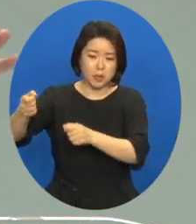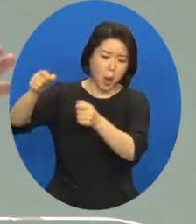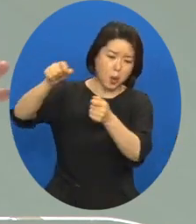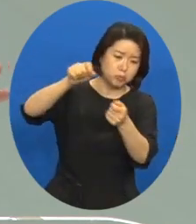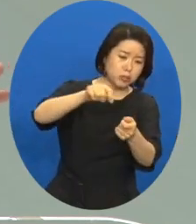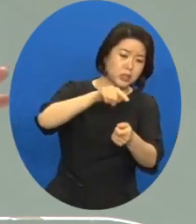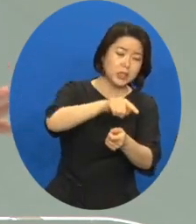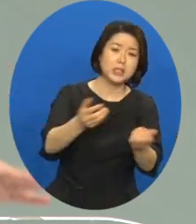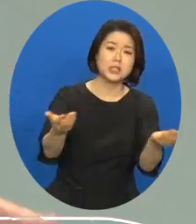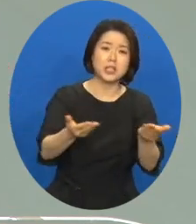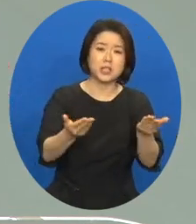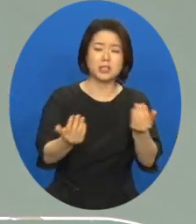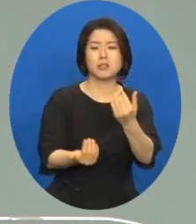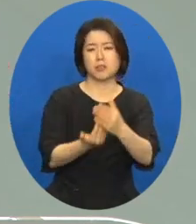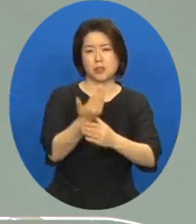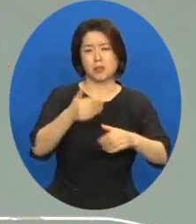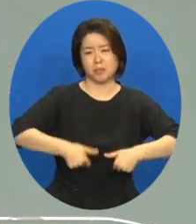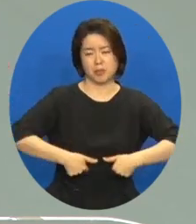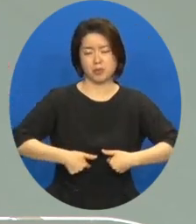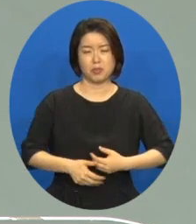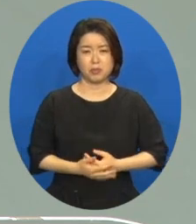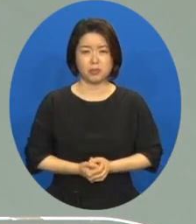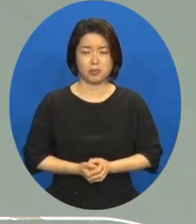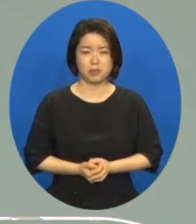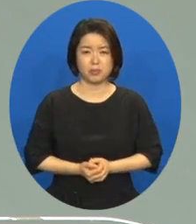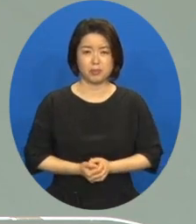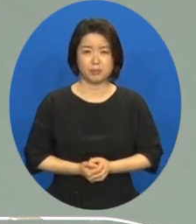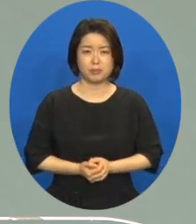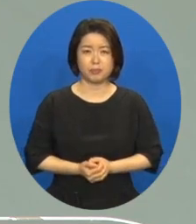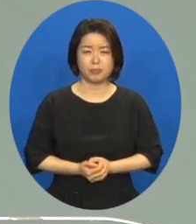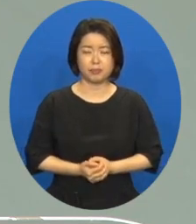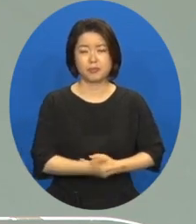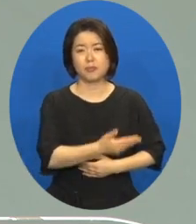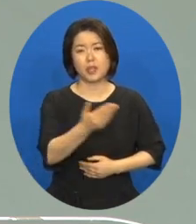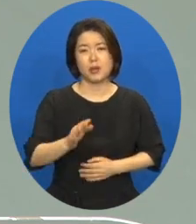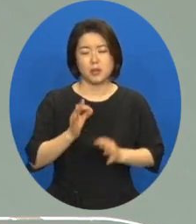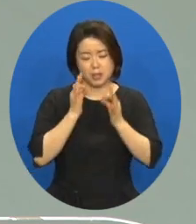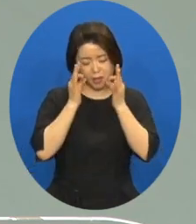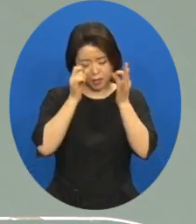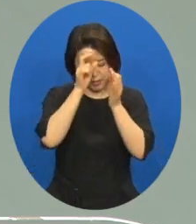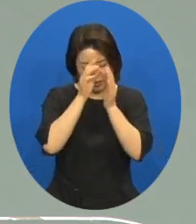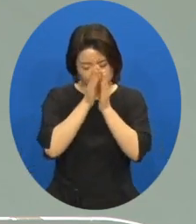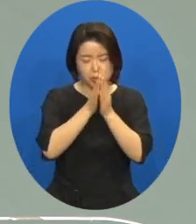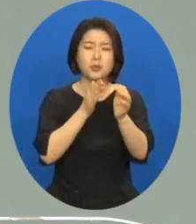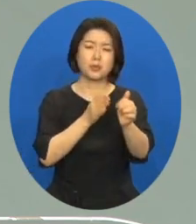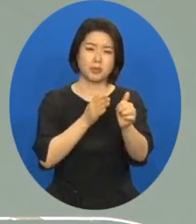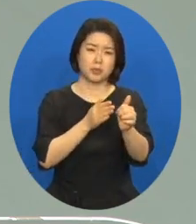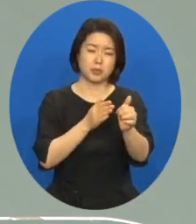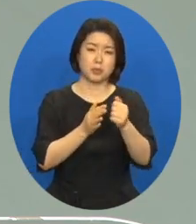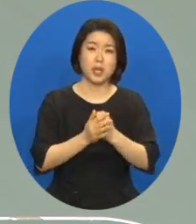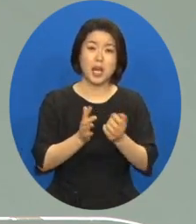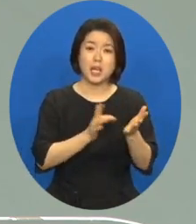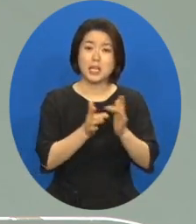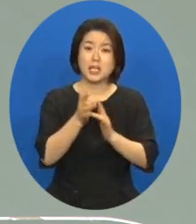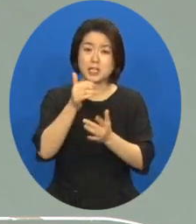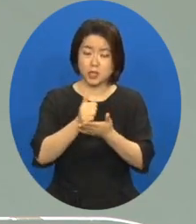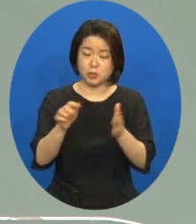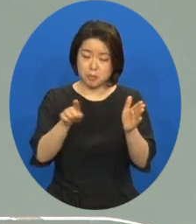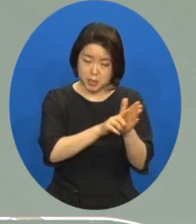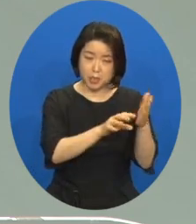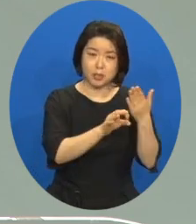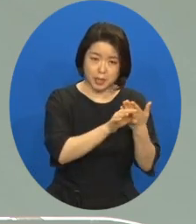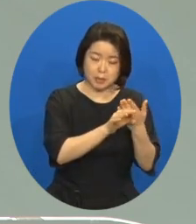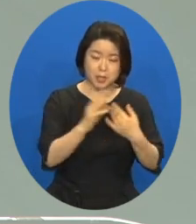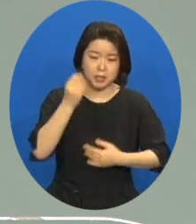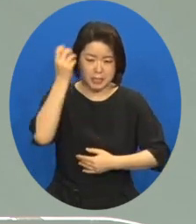일어나야 되어지는 것이에요. 여러분 정말 간절히 기도하십시다. 예수를 믿었다면 성령 충만함